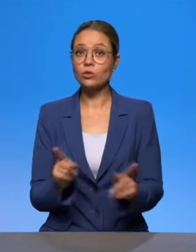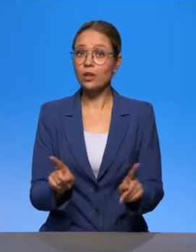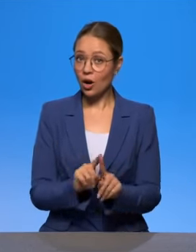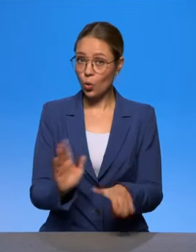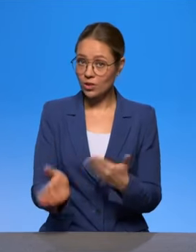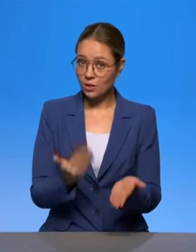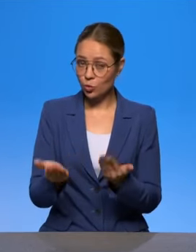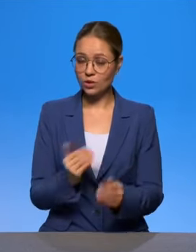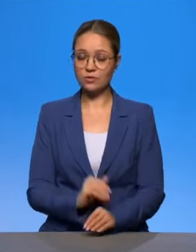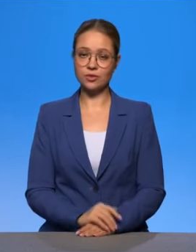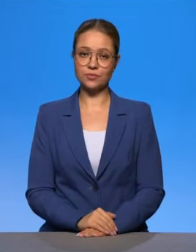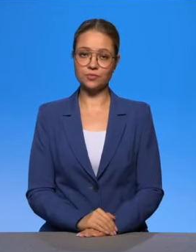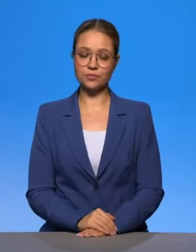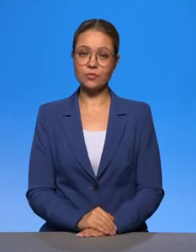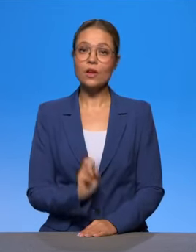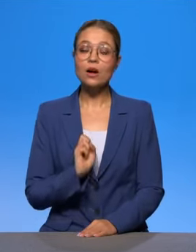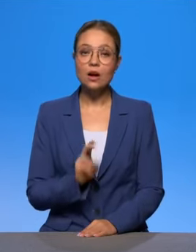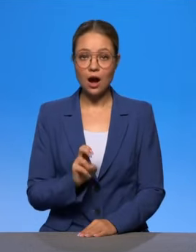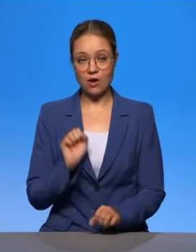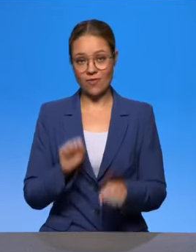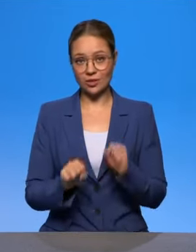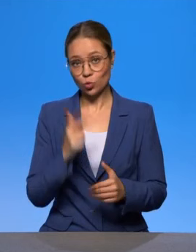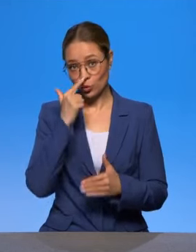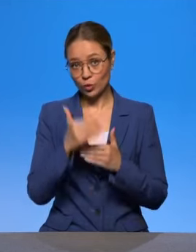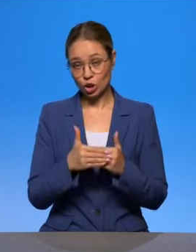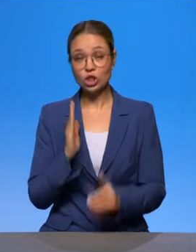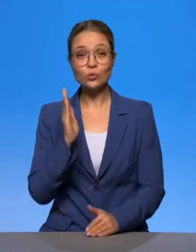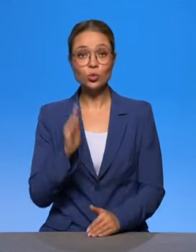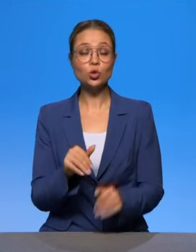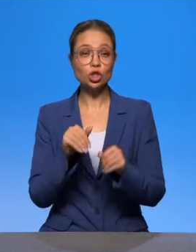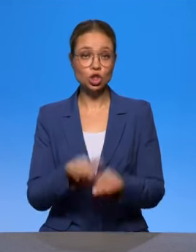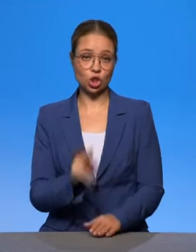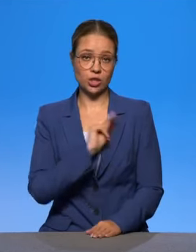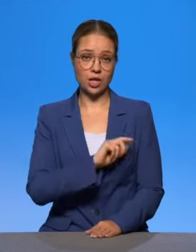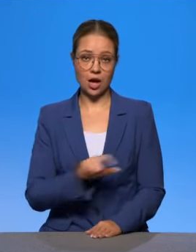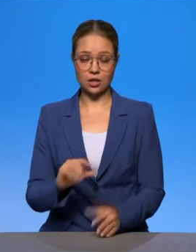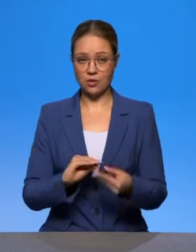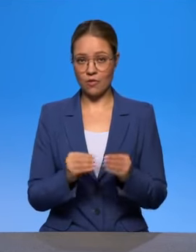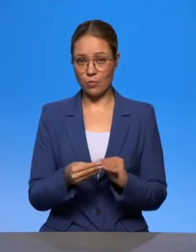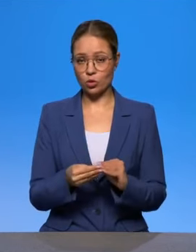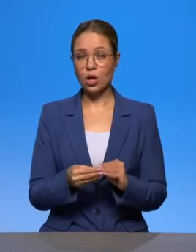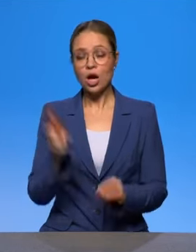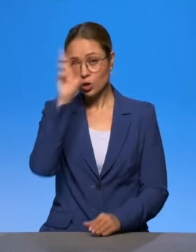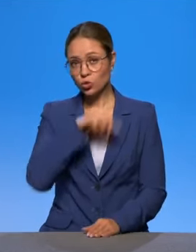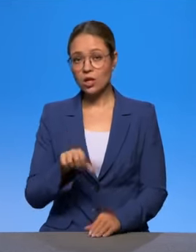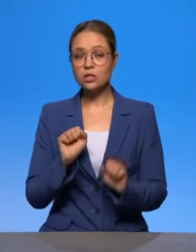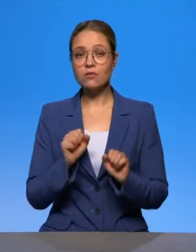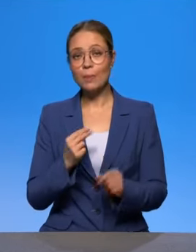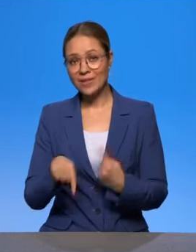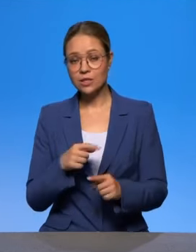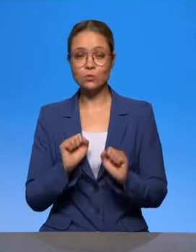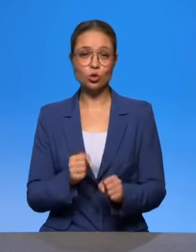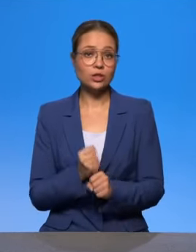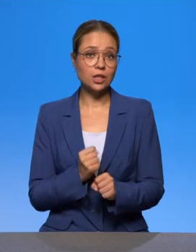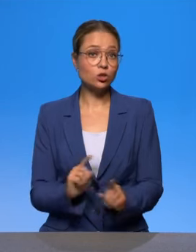стимулирование. Как возможно в ближайшем будущем решить кадровый вопрос? Что может сделать государство и бизнес в этом случае? Тоже очень